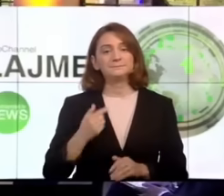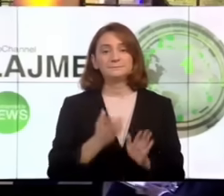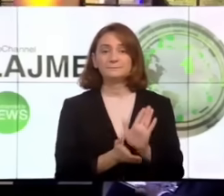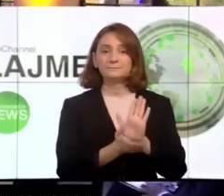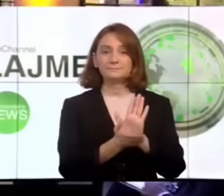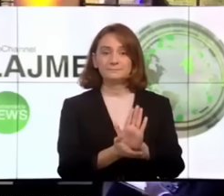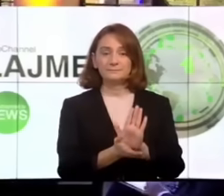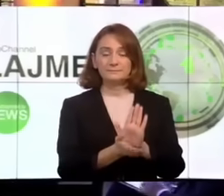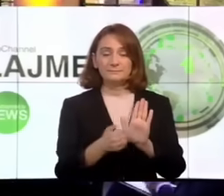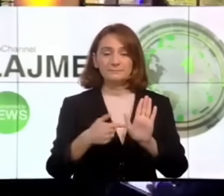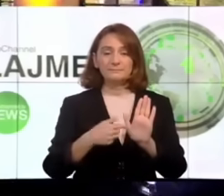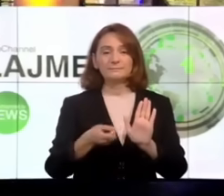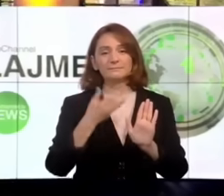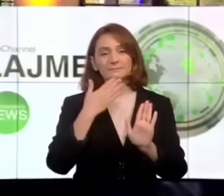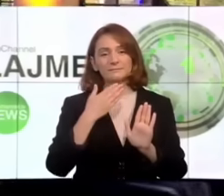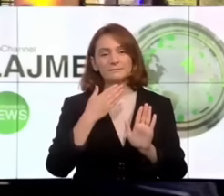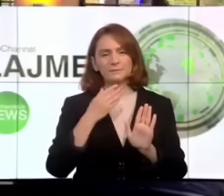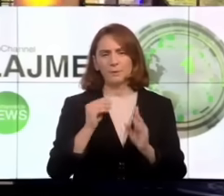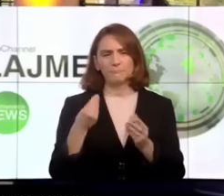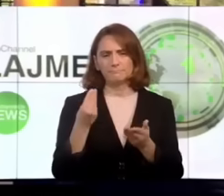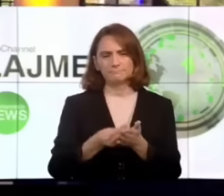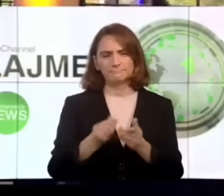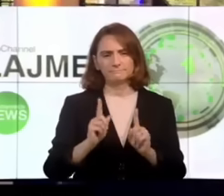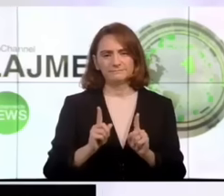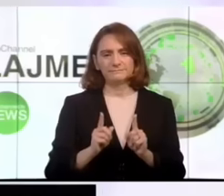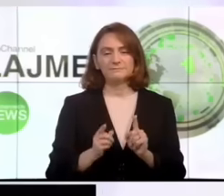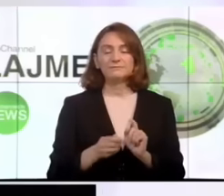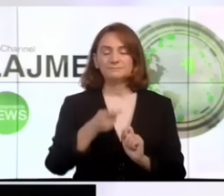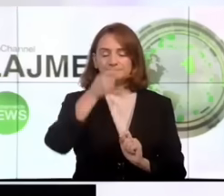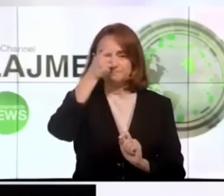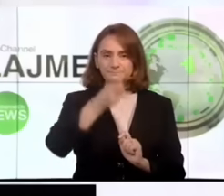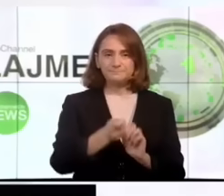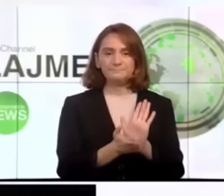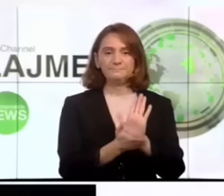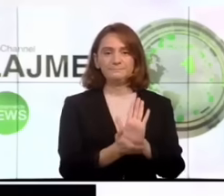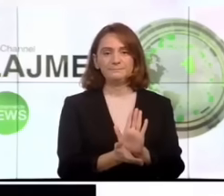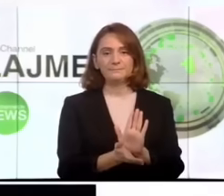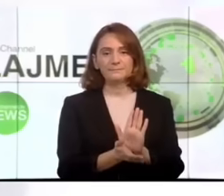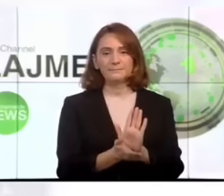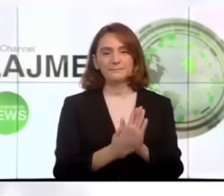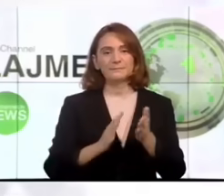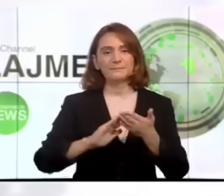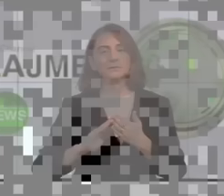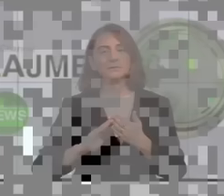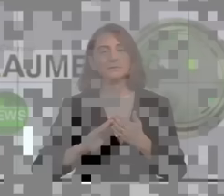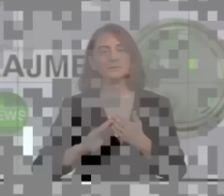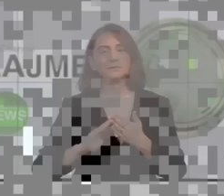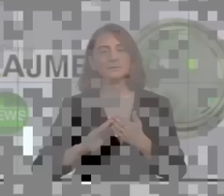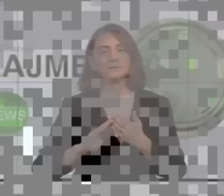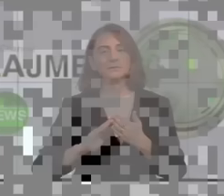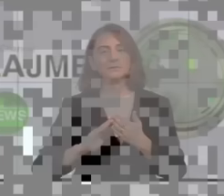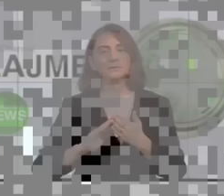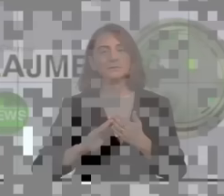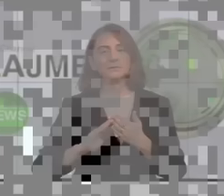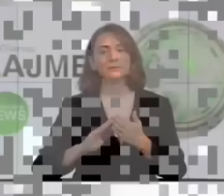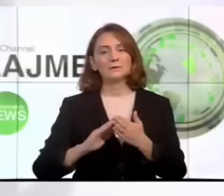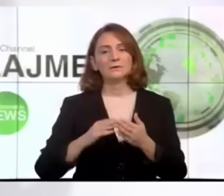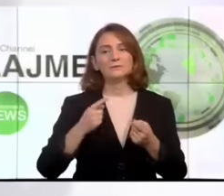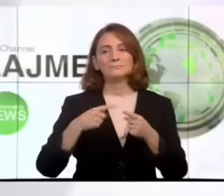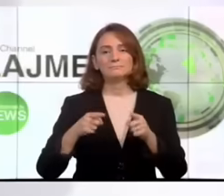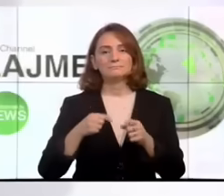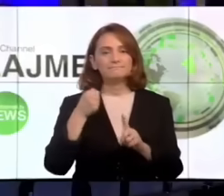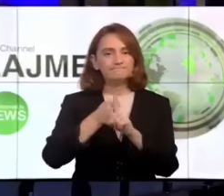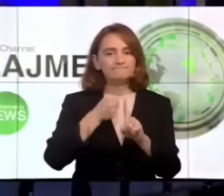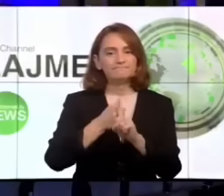cili nuk shoqërohet me një shpërblim financiar, nderon personalitetet të guximshme që protestojnë kundër shtypjes në vendin e tyre dhe